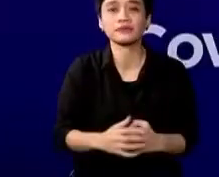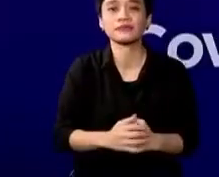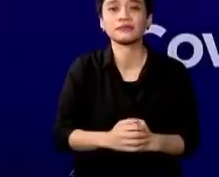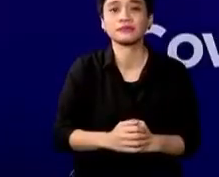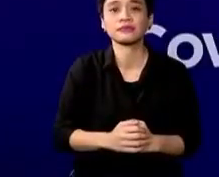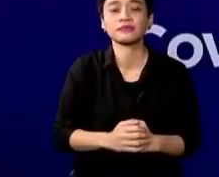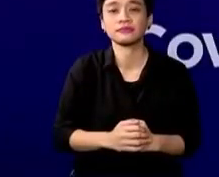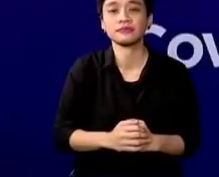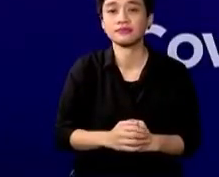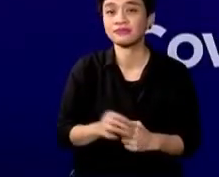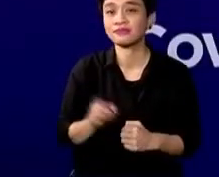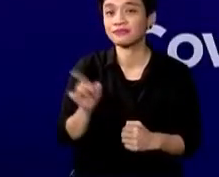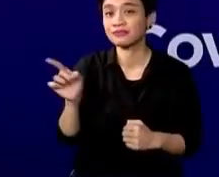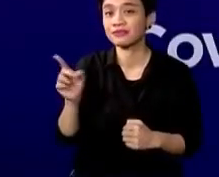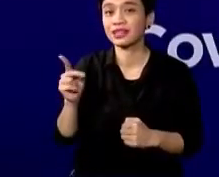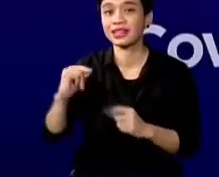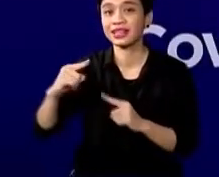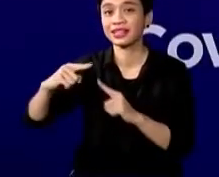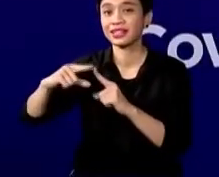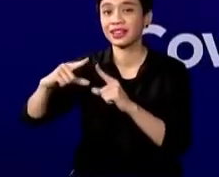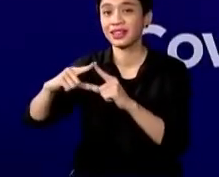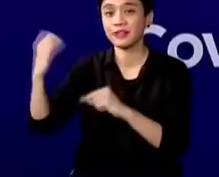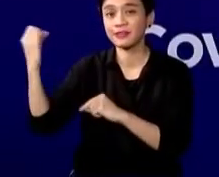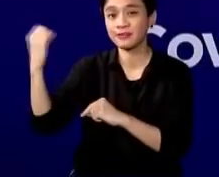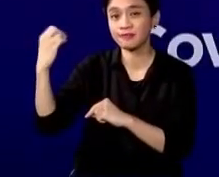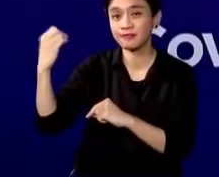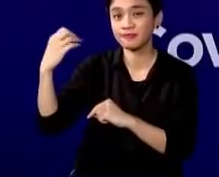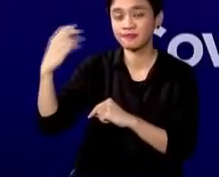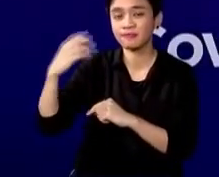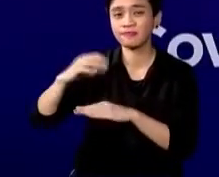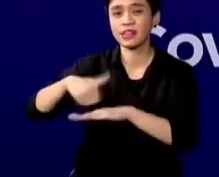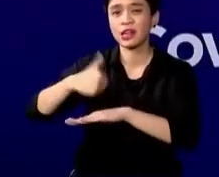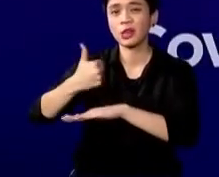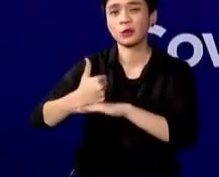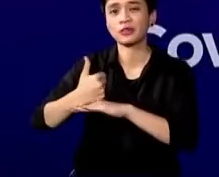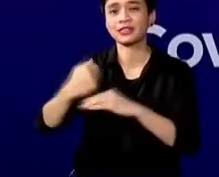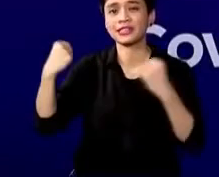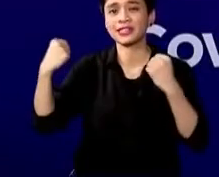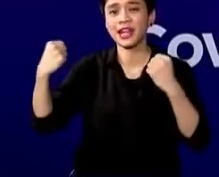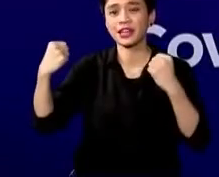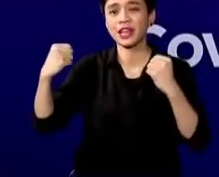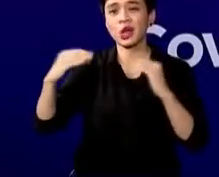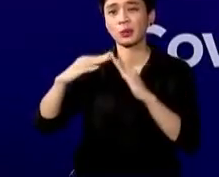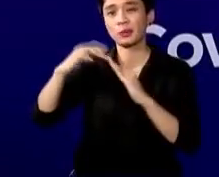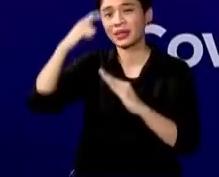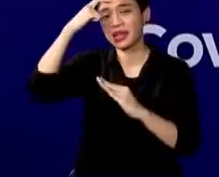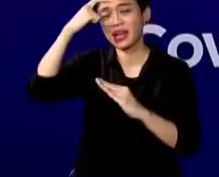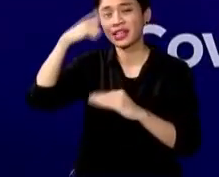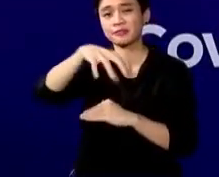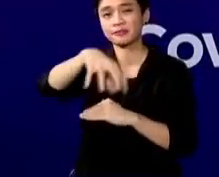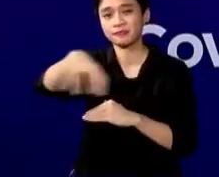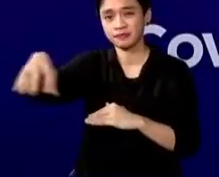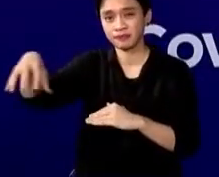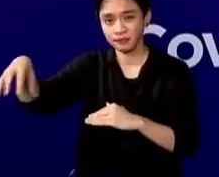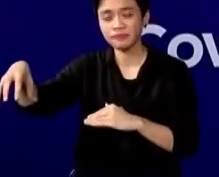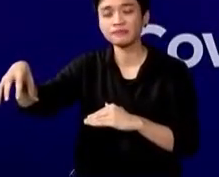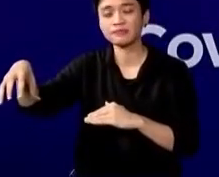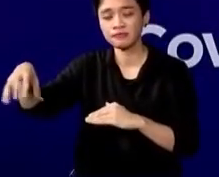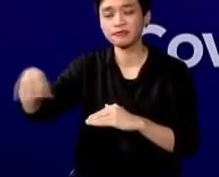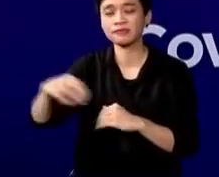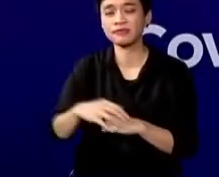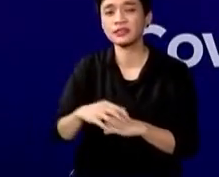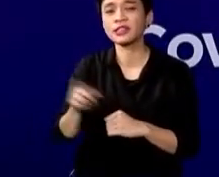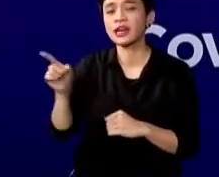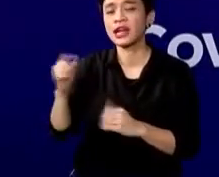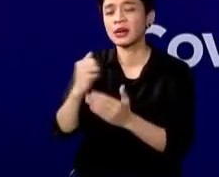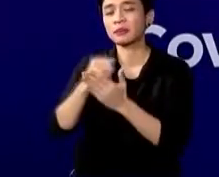yang disampaikan oleh Dr Rita rogaya selaku direktur kesehatan rumah sakit rujukan bahwa tentu